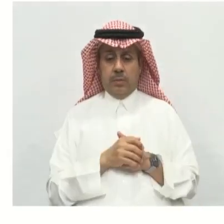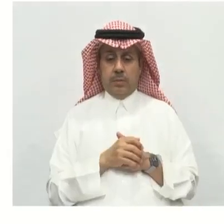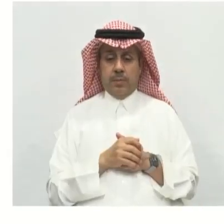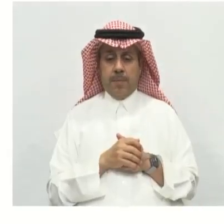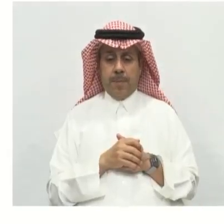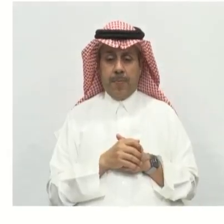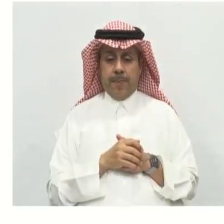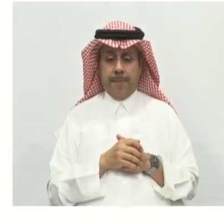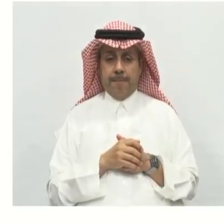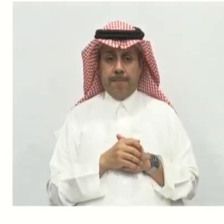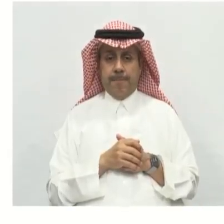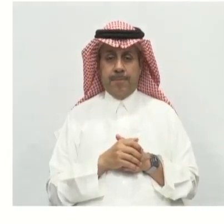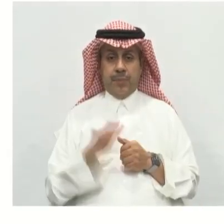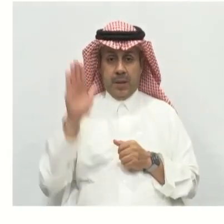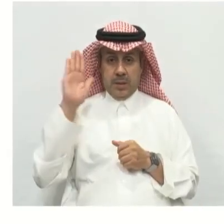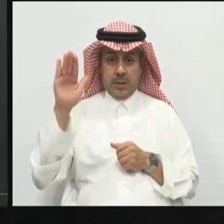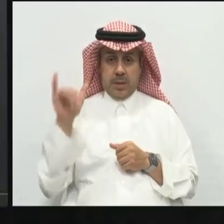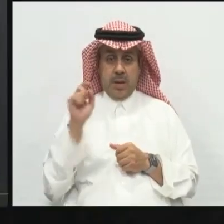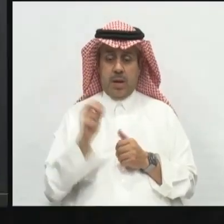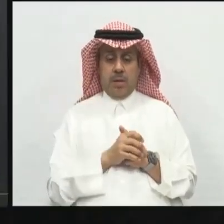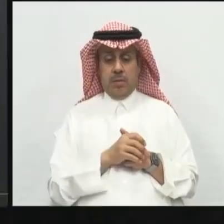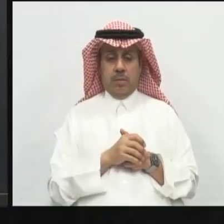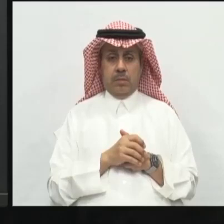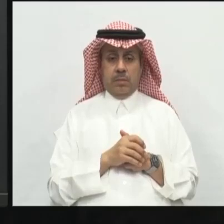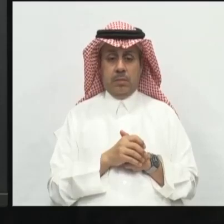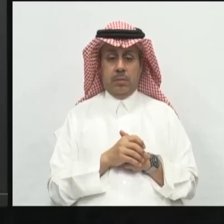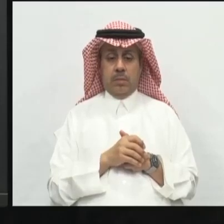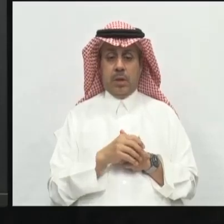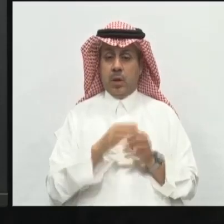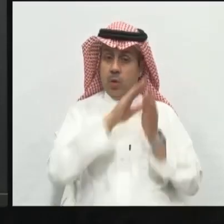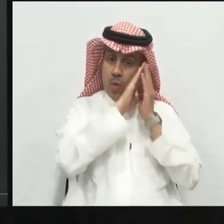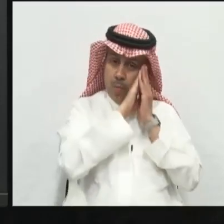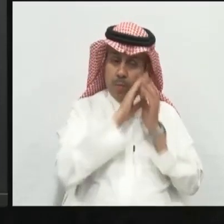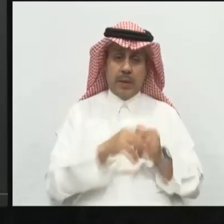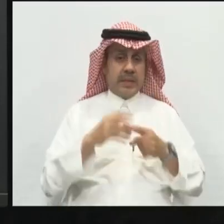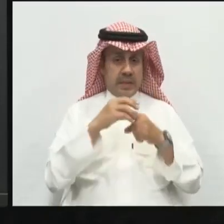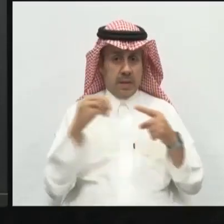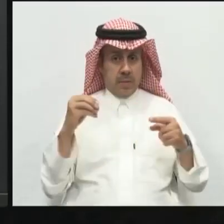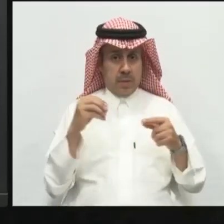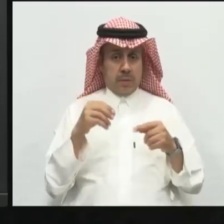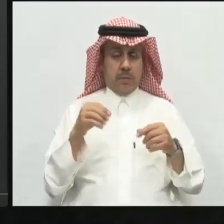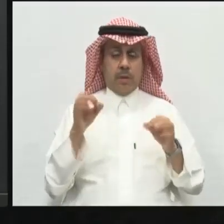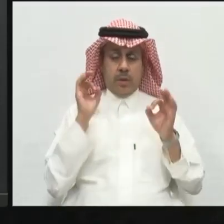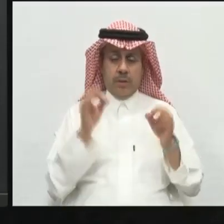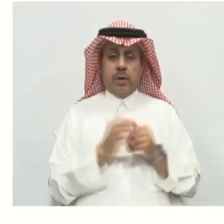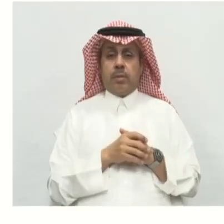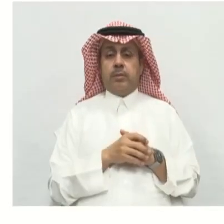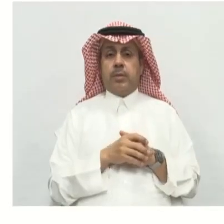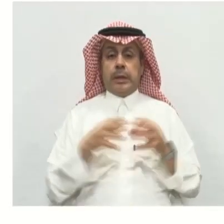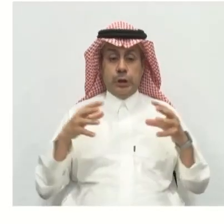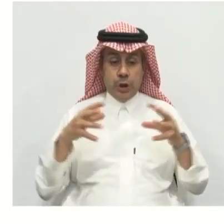فيل السياق على حسب السقوط ايا كان نوعه اسليب سلبي اتفقنا انه سلبي ولكن